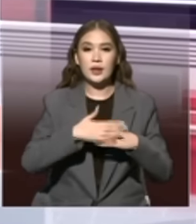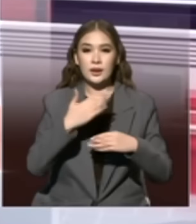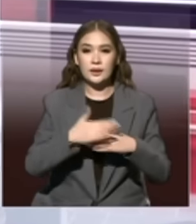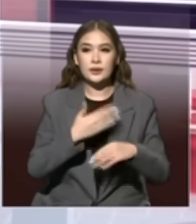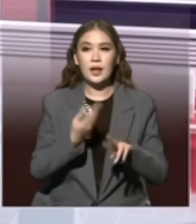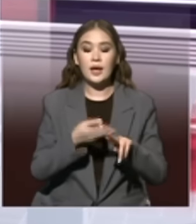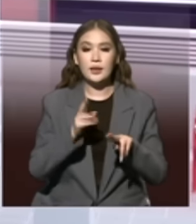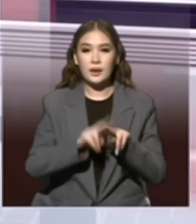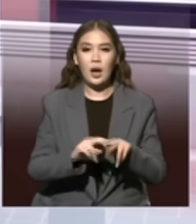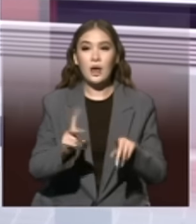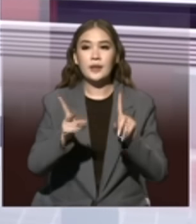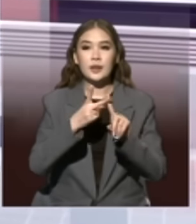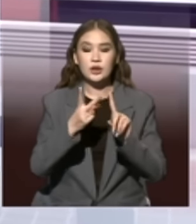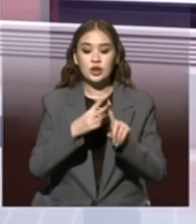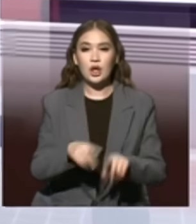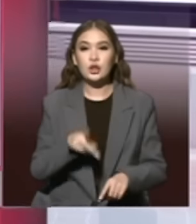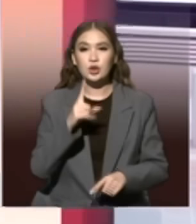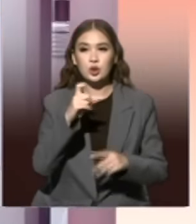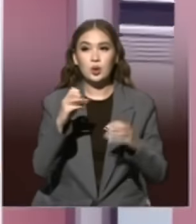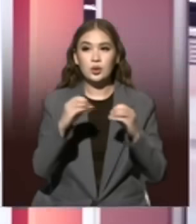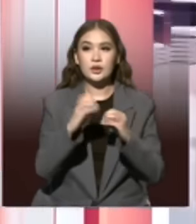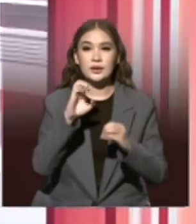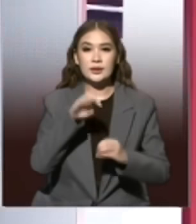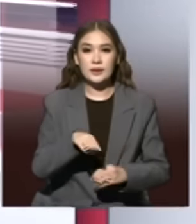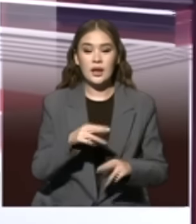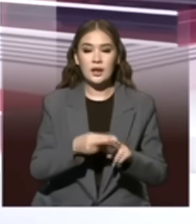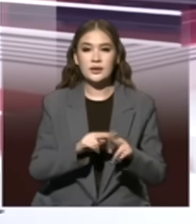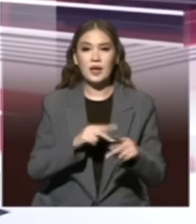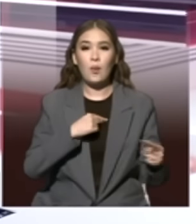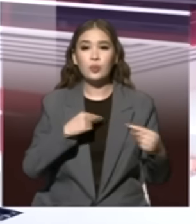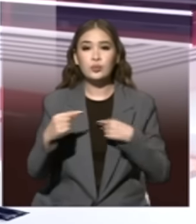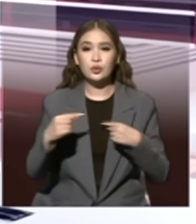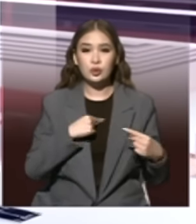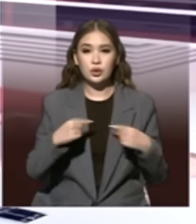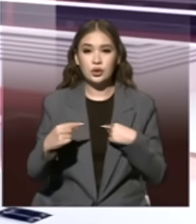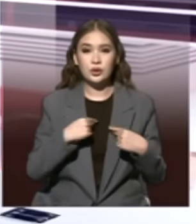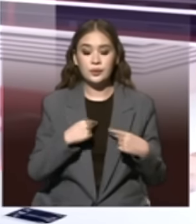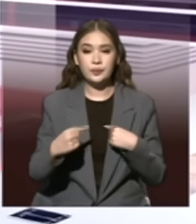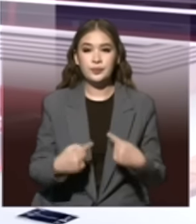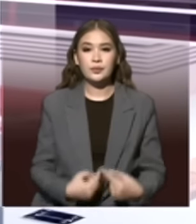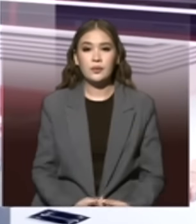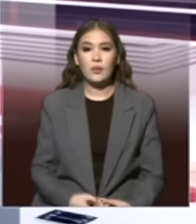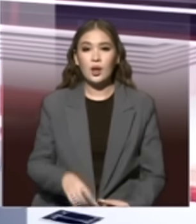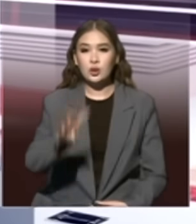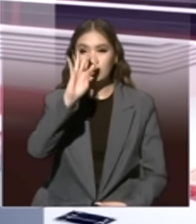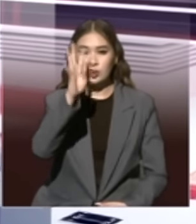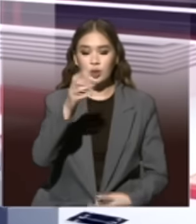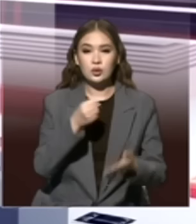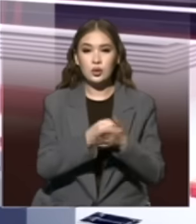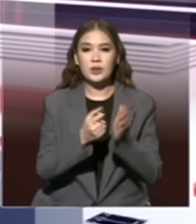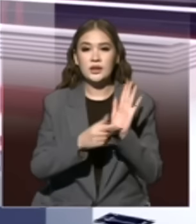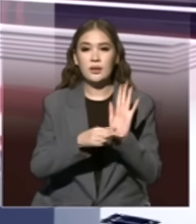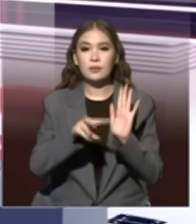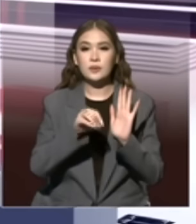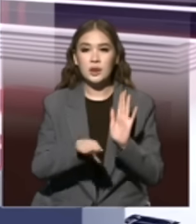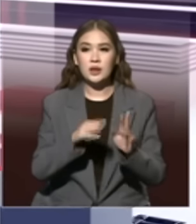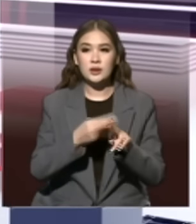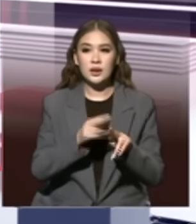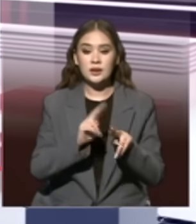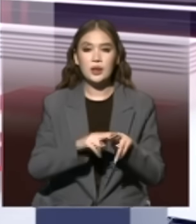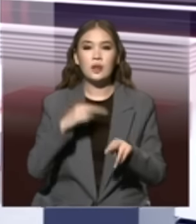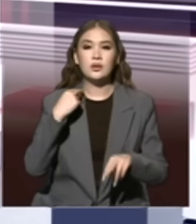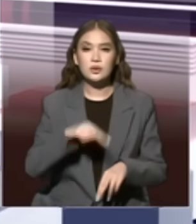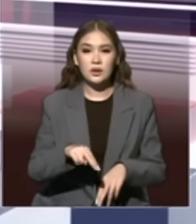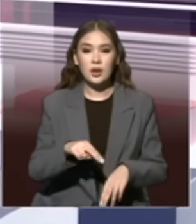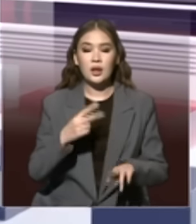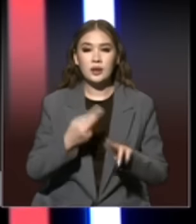спикерлер. Екіншісі, 110-шы бапта қинау, жаңа сіз айтқан. 4 жылдан 7 жылға дейінгі мерзімге бас бостандығынан